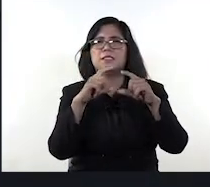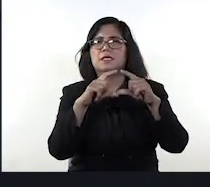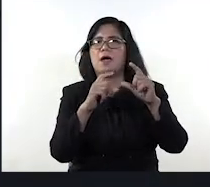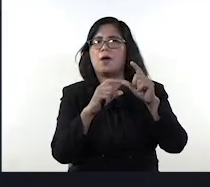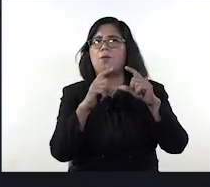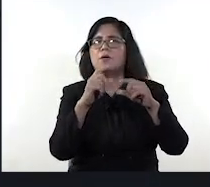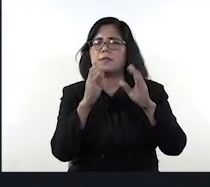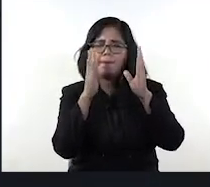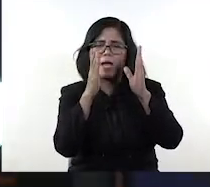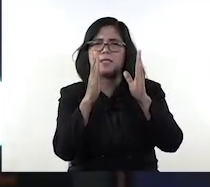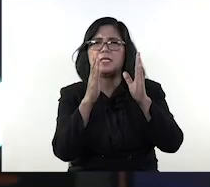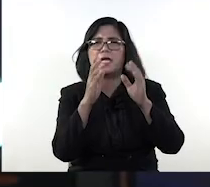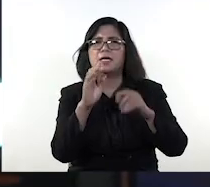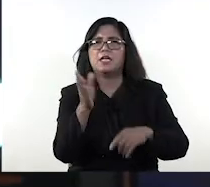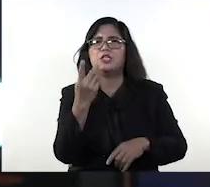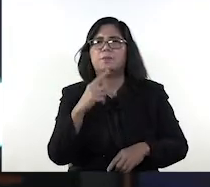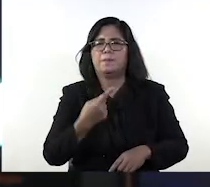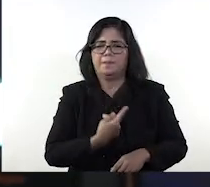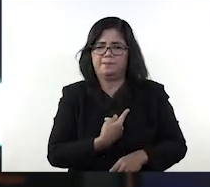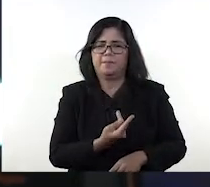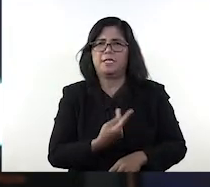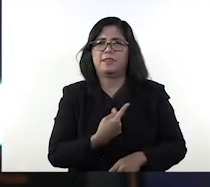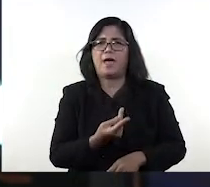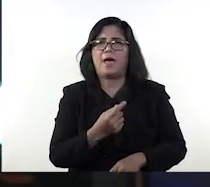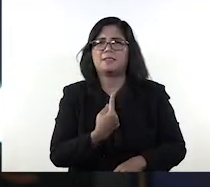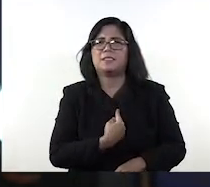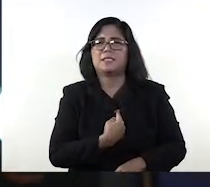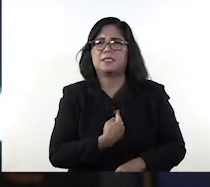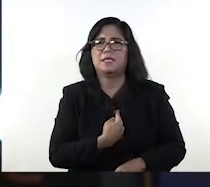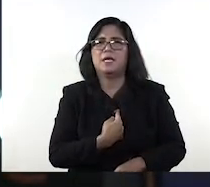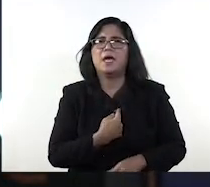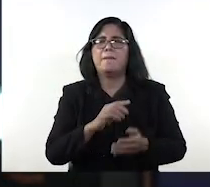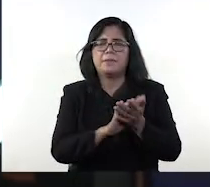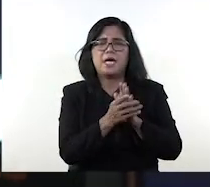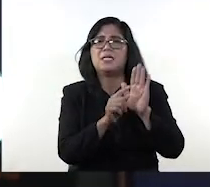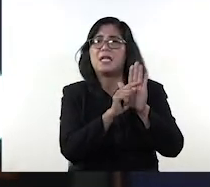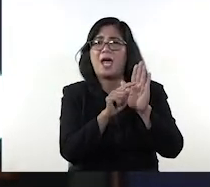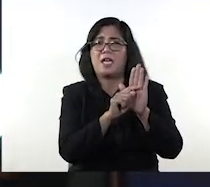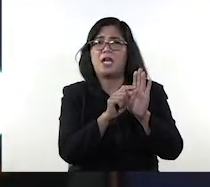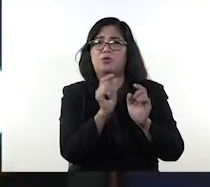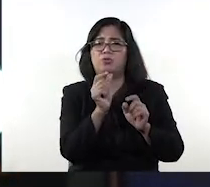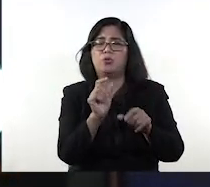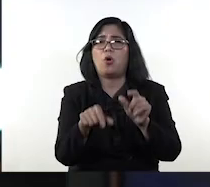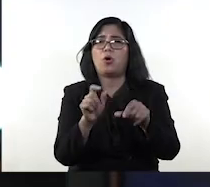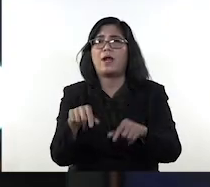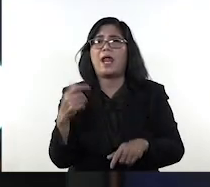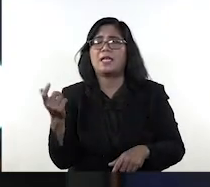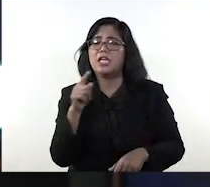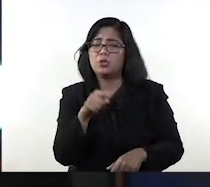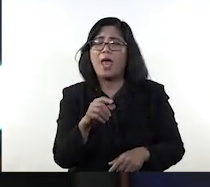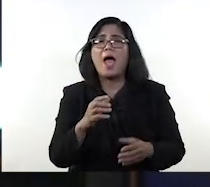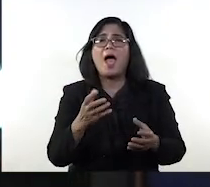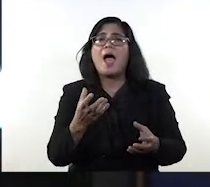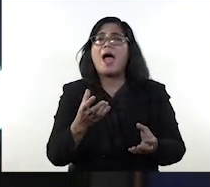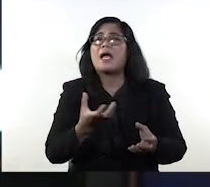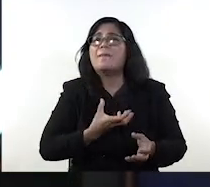Hai rapikan hidupmu baik-baik Hai jadilah teladan bagi orang-orang itu akan jatuh Ayo kita